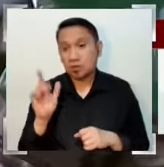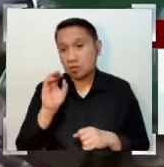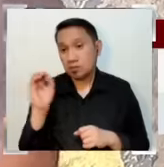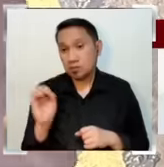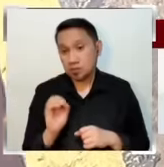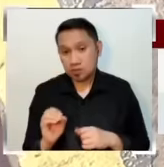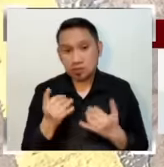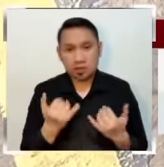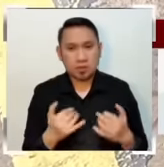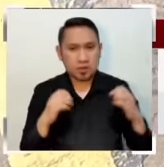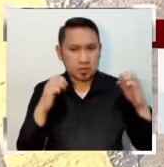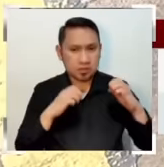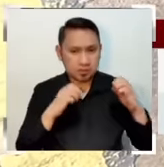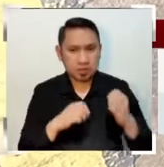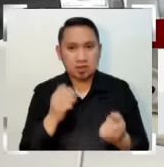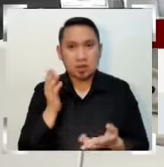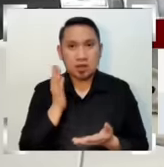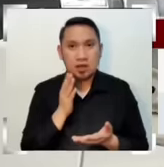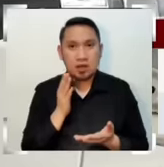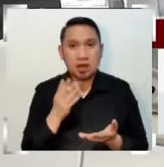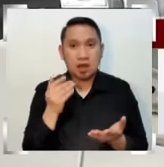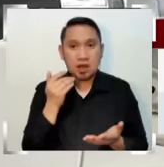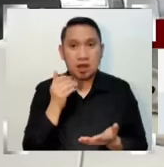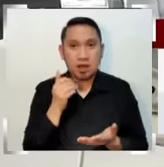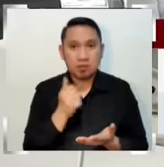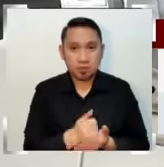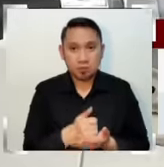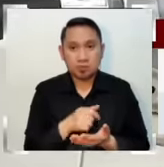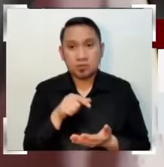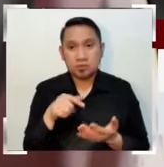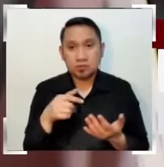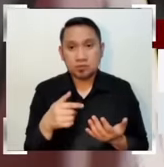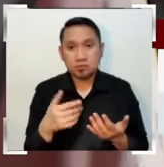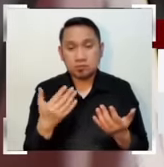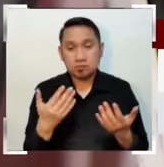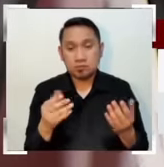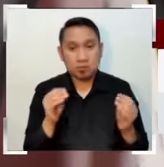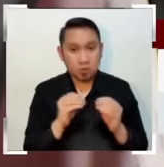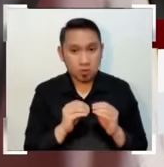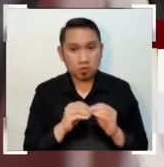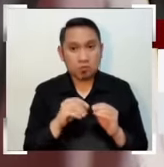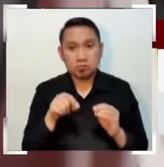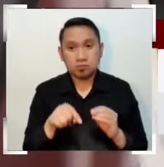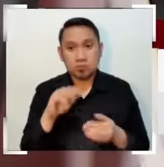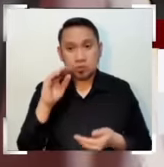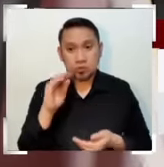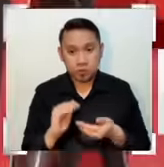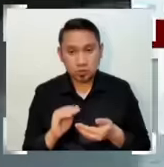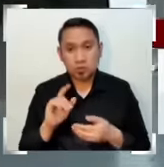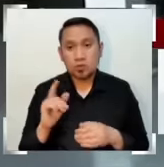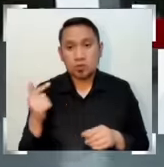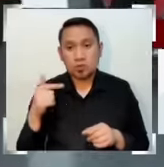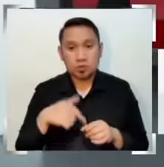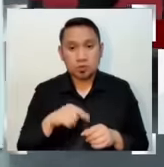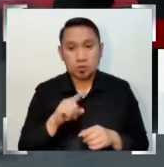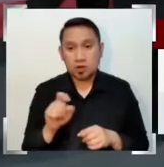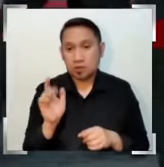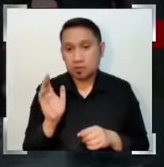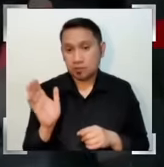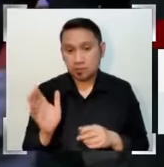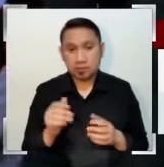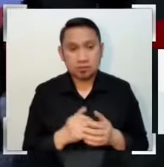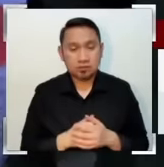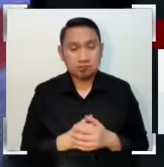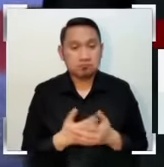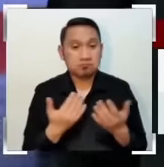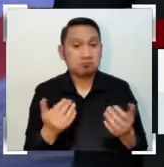inaasahang aaprobahan bago matapos ang taon. Mapapababa raw nito ang presyo ng gasolina ng hanggang 150 kada litro. Pinatatrabaho na rin daw